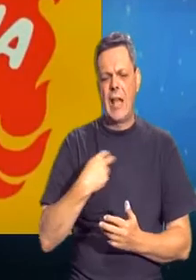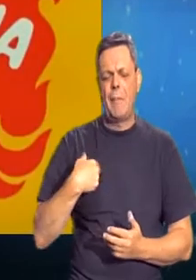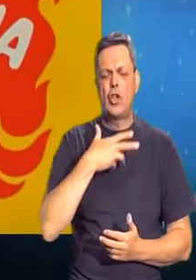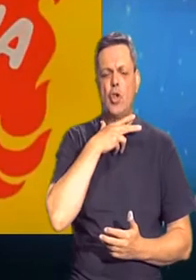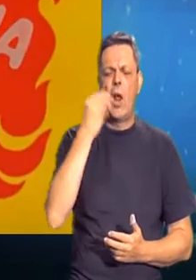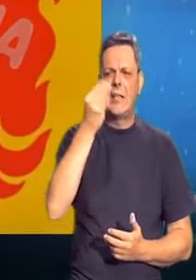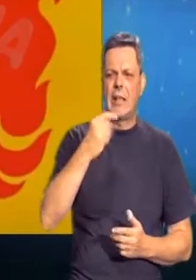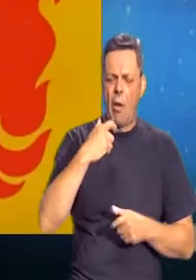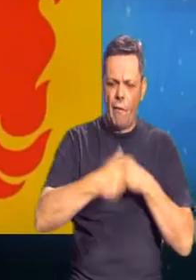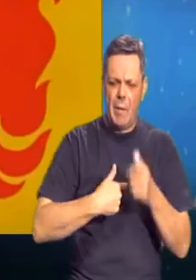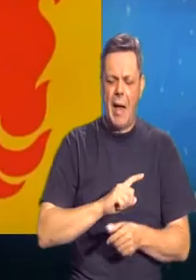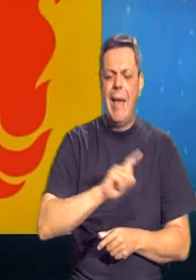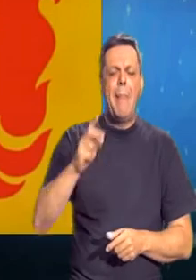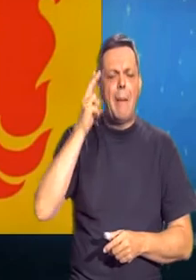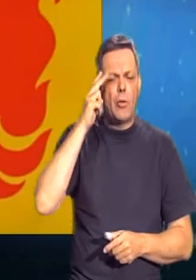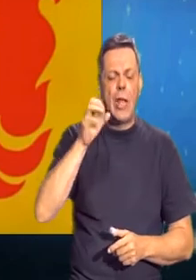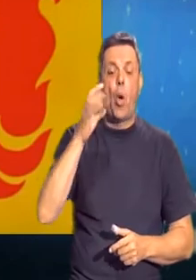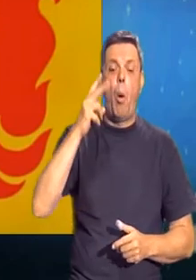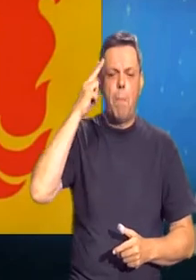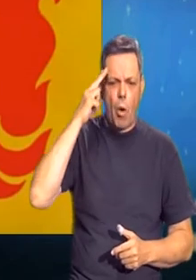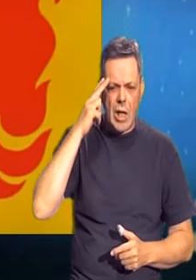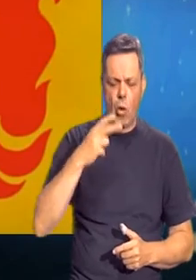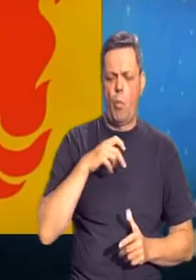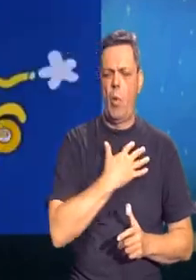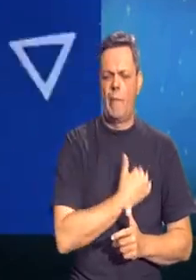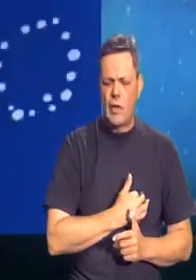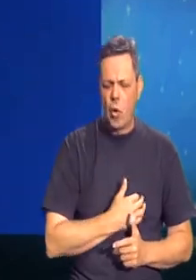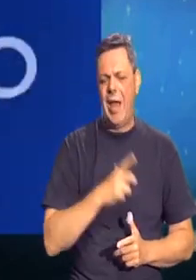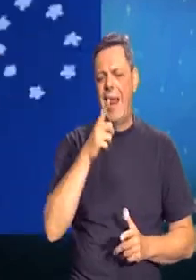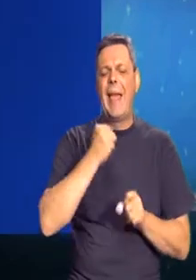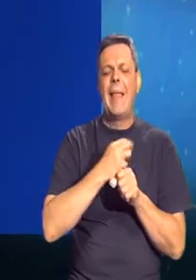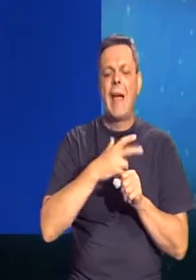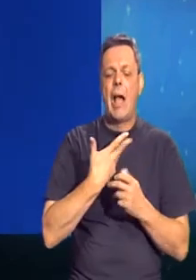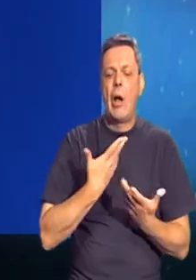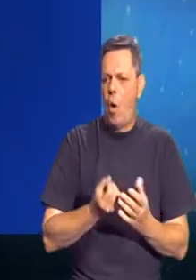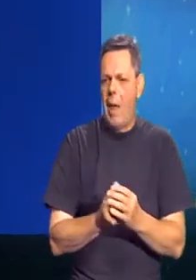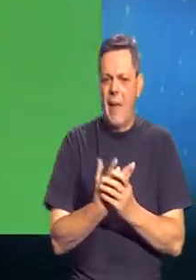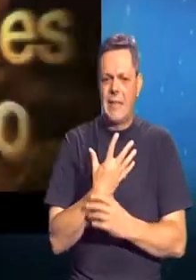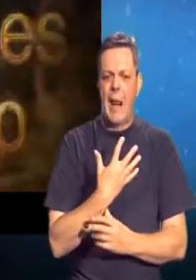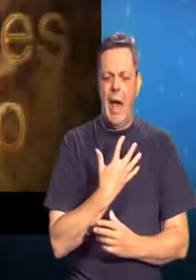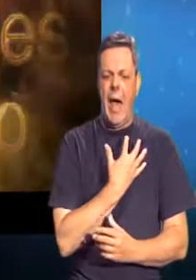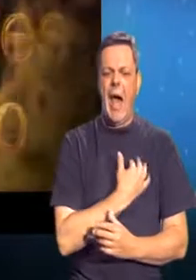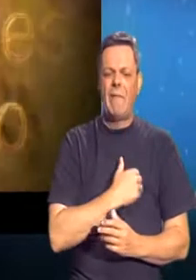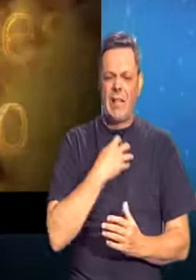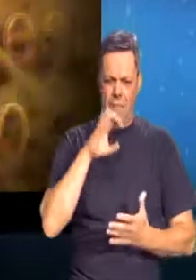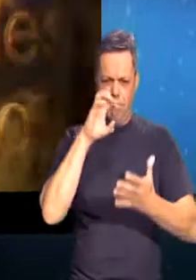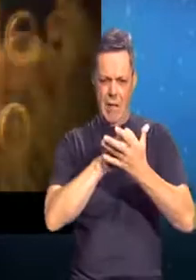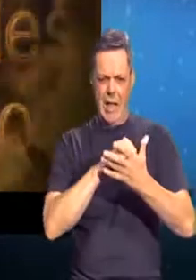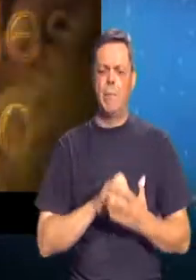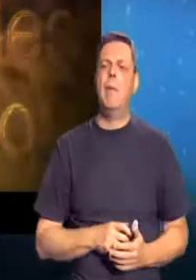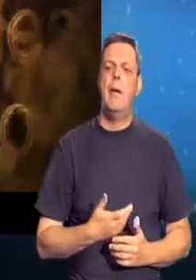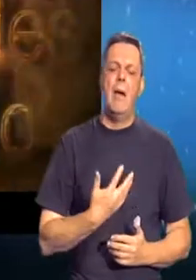filma, nepoznato o poznatom u Hrvatskoj, na primjer, legendu kako je nastala hrvatska šahovnica,